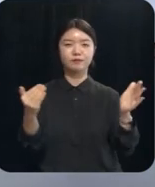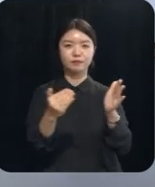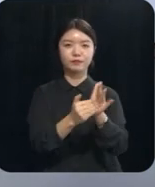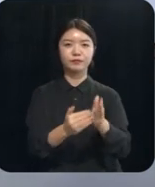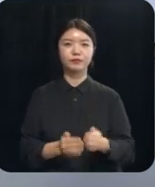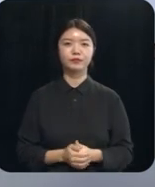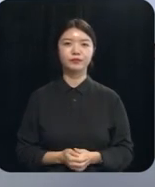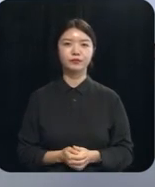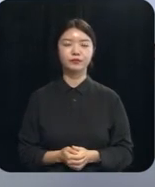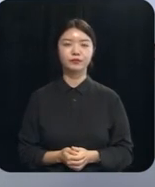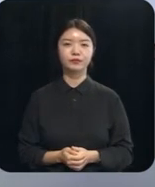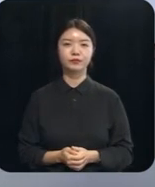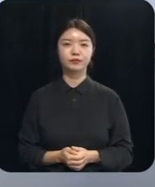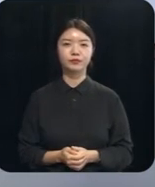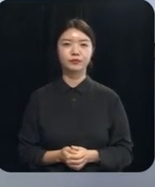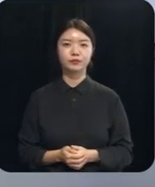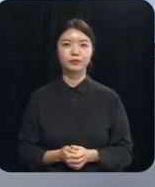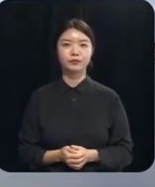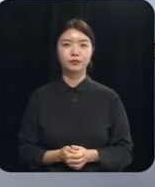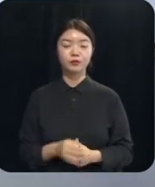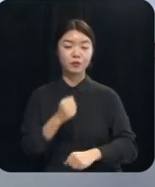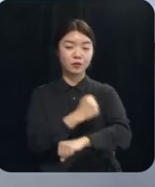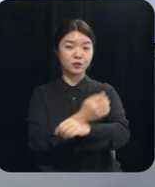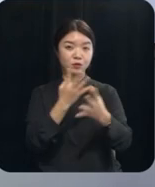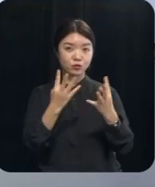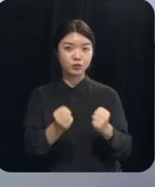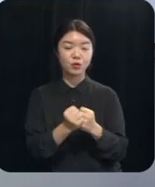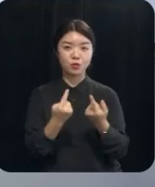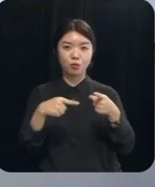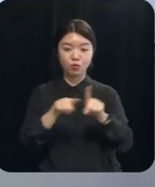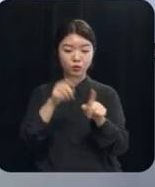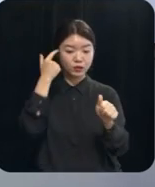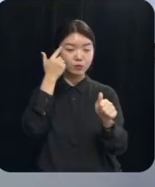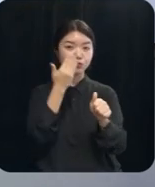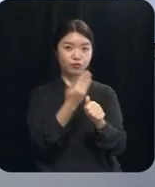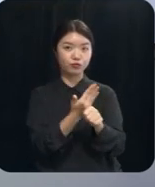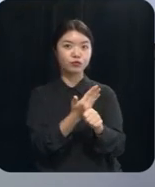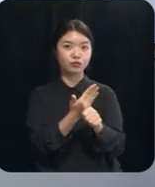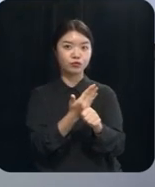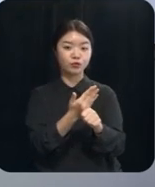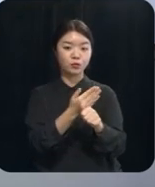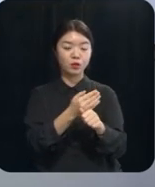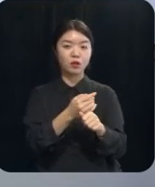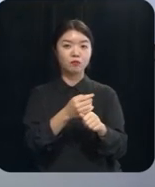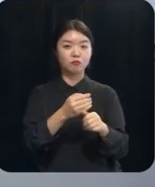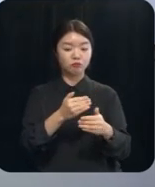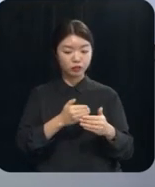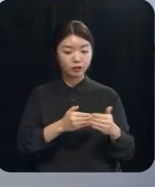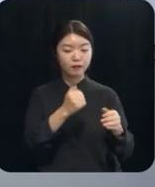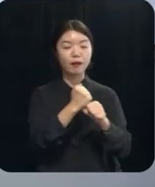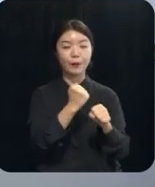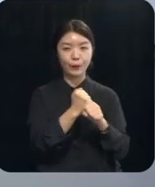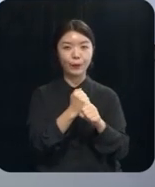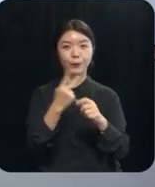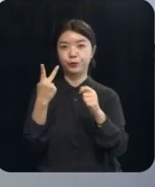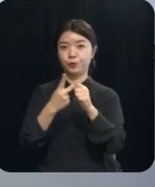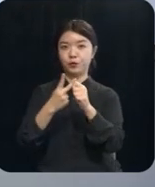마치도록 하겠습니다. 두 후보 모두 고생하셨고요. 공통질문 좀 몇 개 더 드리고 또 두